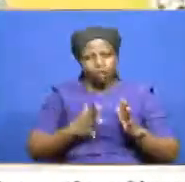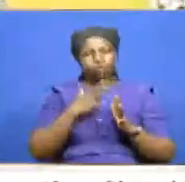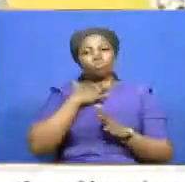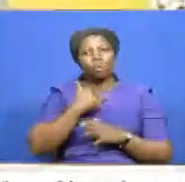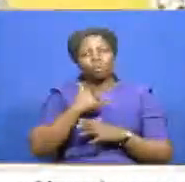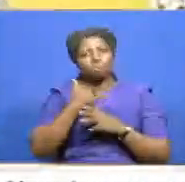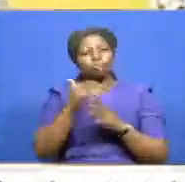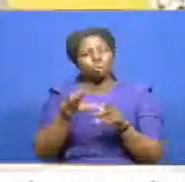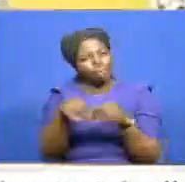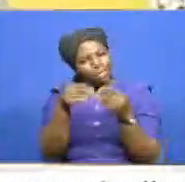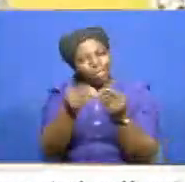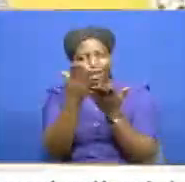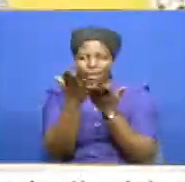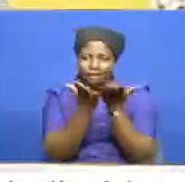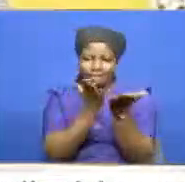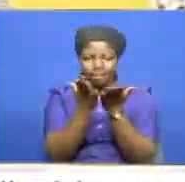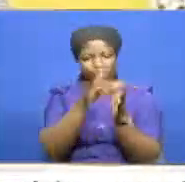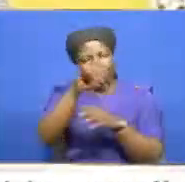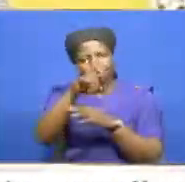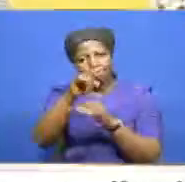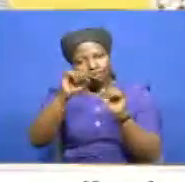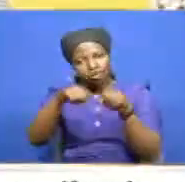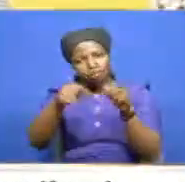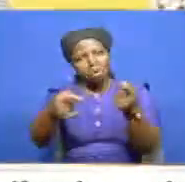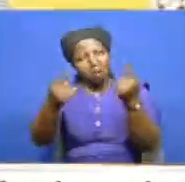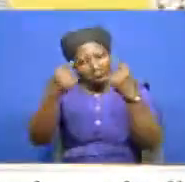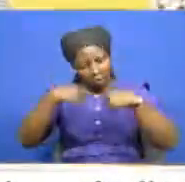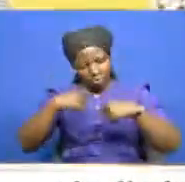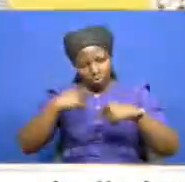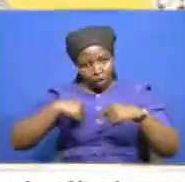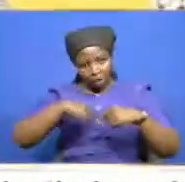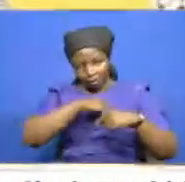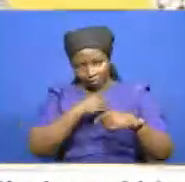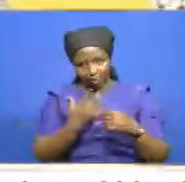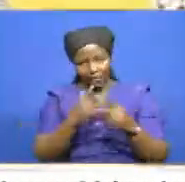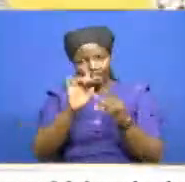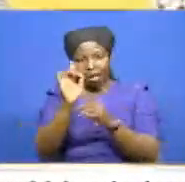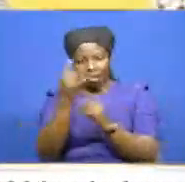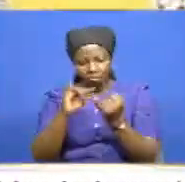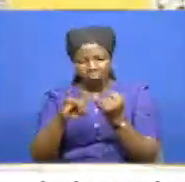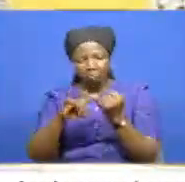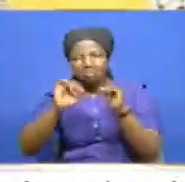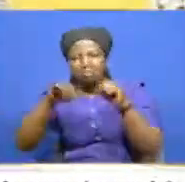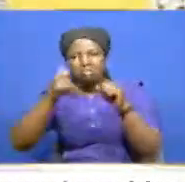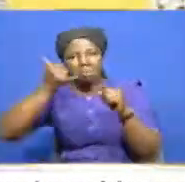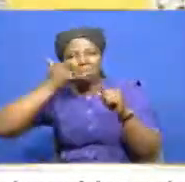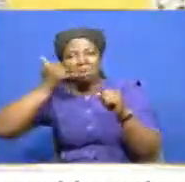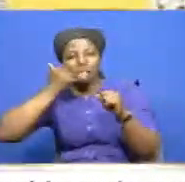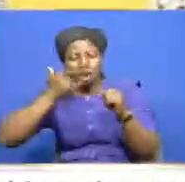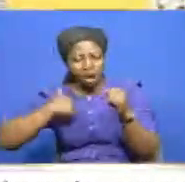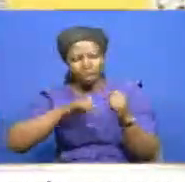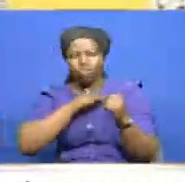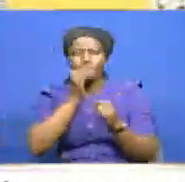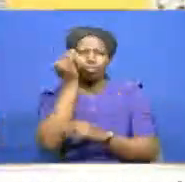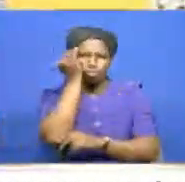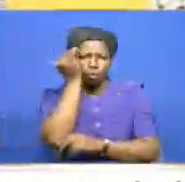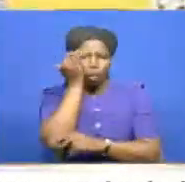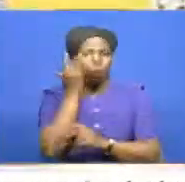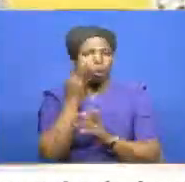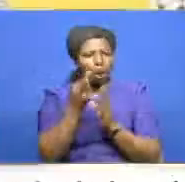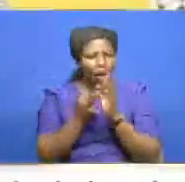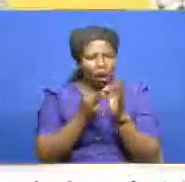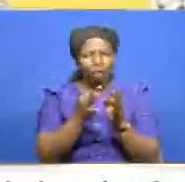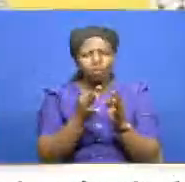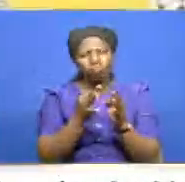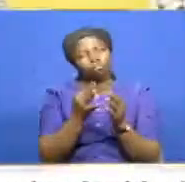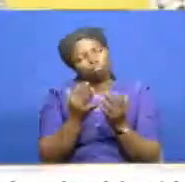tumpatie huduma anaweza tufikia. Kwanza anaweza tupigia sisi simu kujua akituambia ni